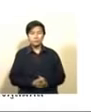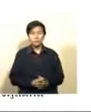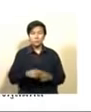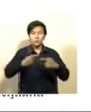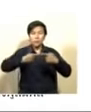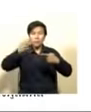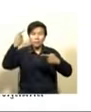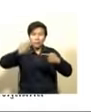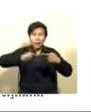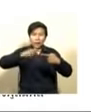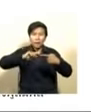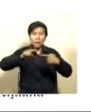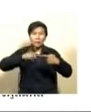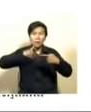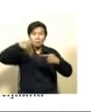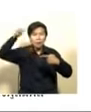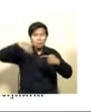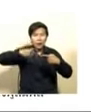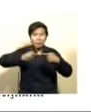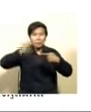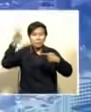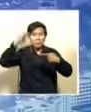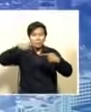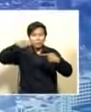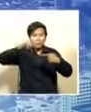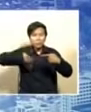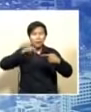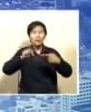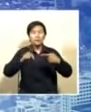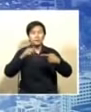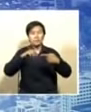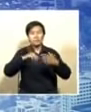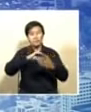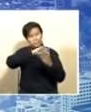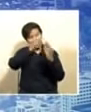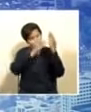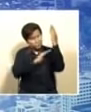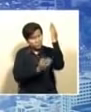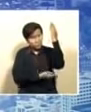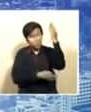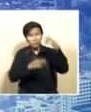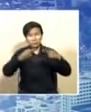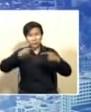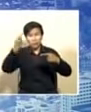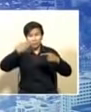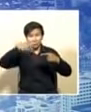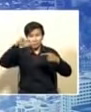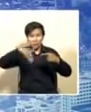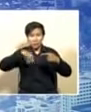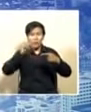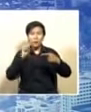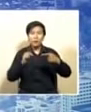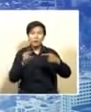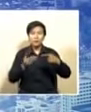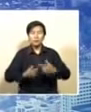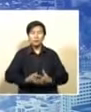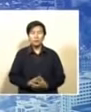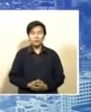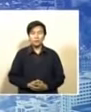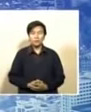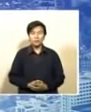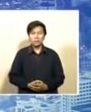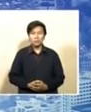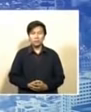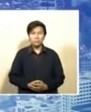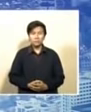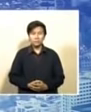างด่านที่เป็นด่านทางที่ผ่านทางอากาศยานนะครับก็มีตัวเลขอยู่ด้วยนะครับ